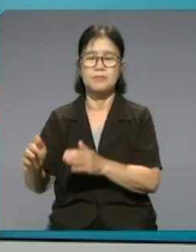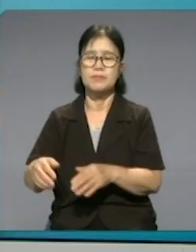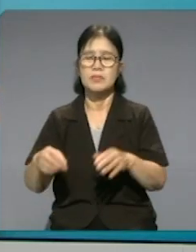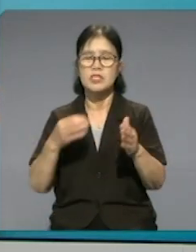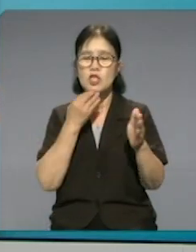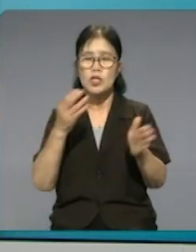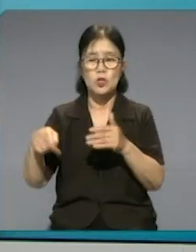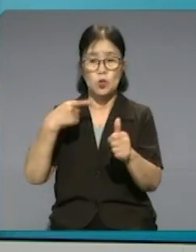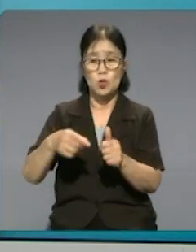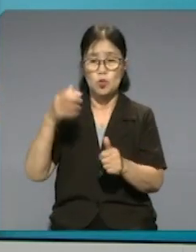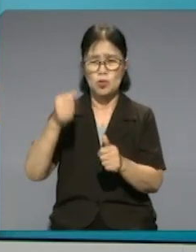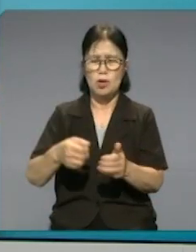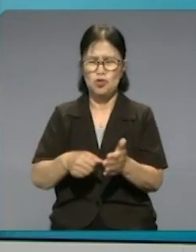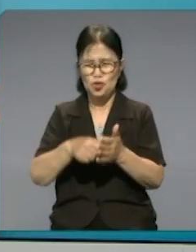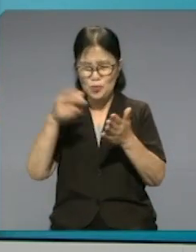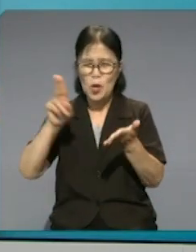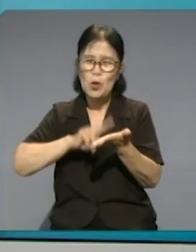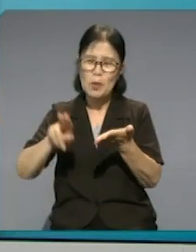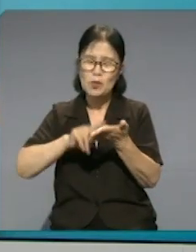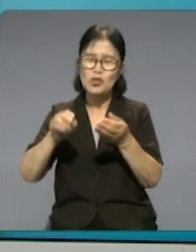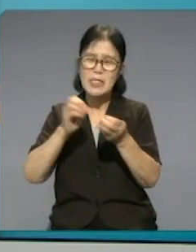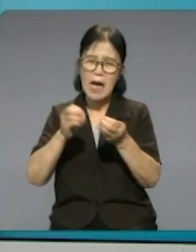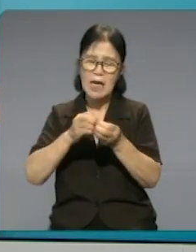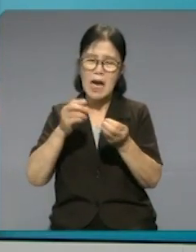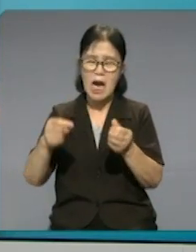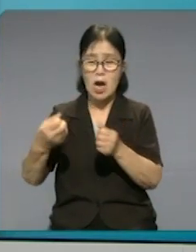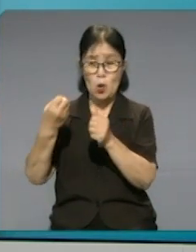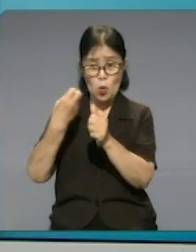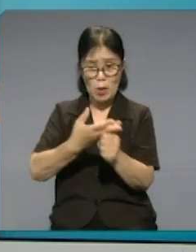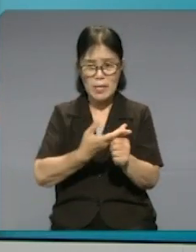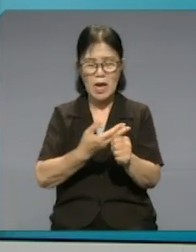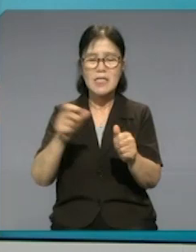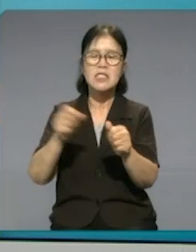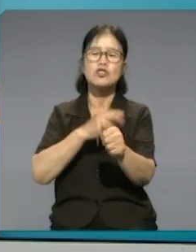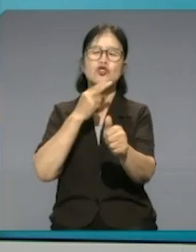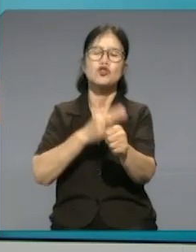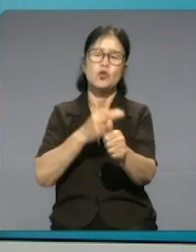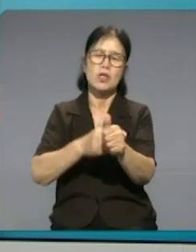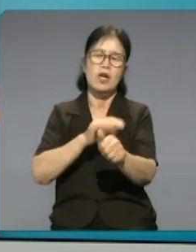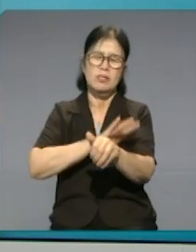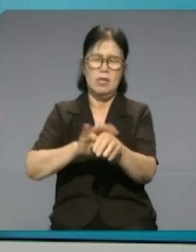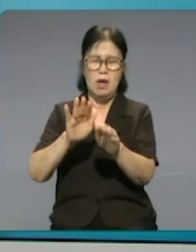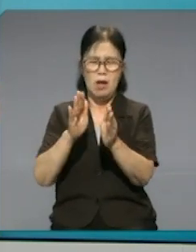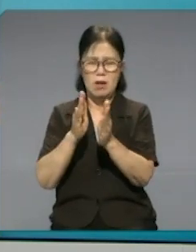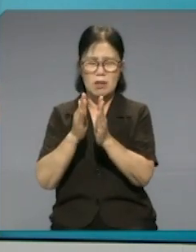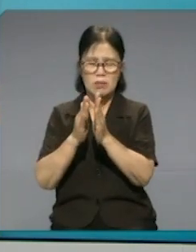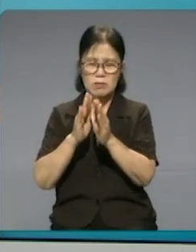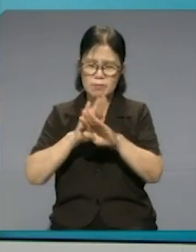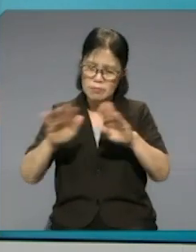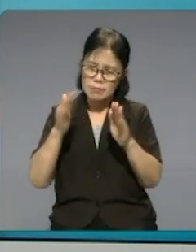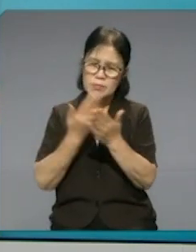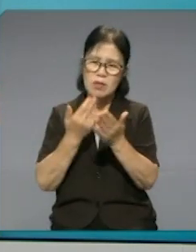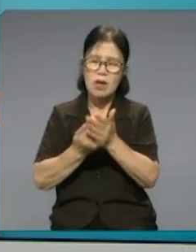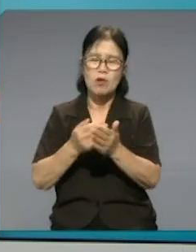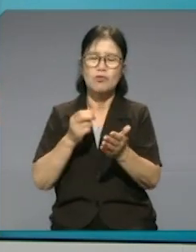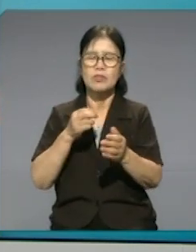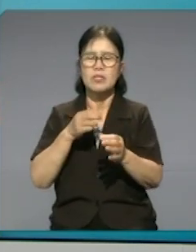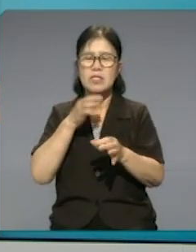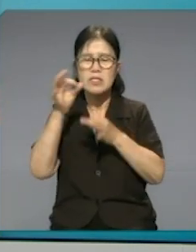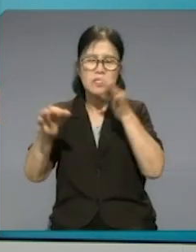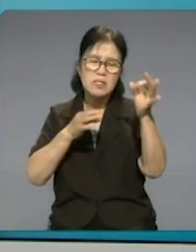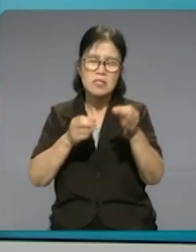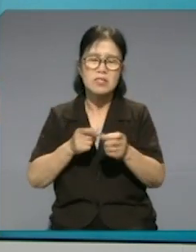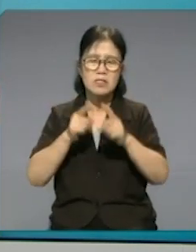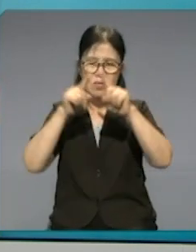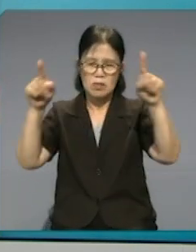임태희 경기도교육감이 유명 웹툰 작가로부터 고발당한 특수교사를 선처해달라고 법원에 탄원서를 제출했습니다. 문제가